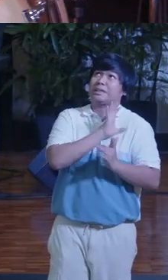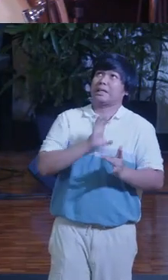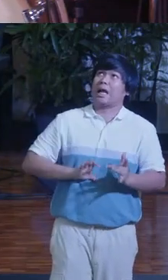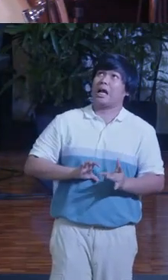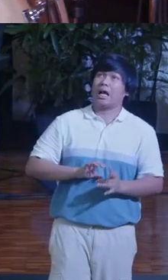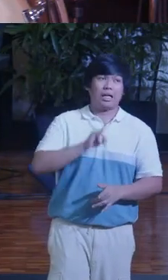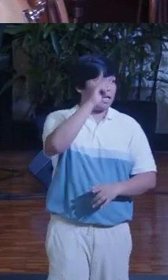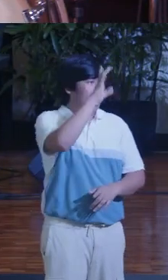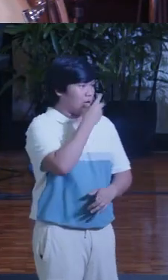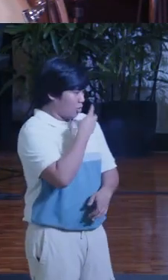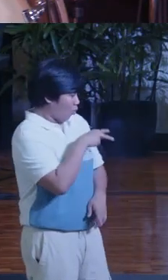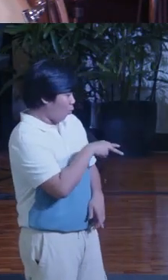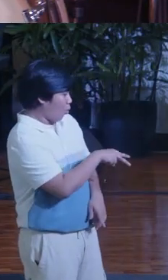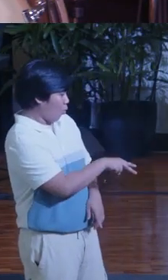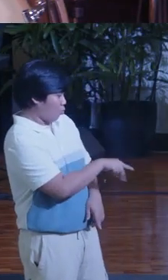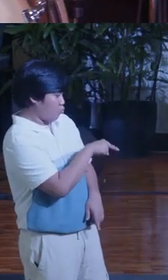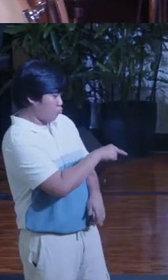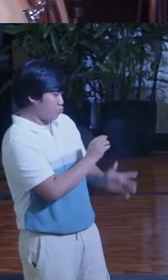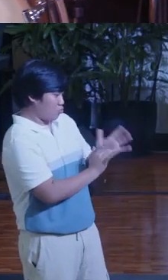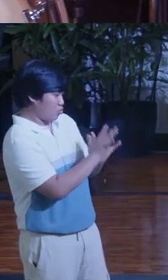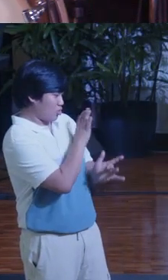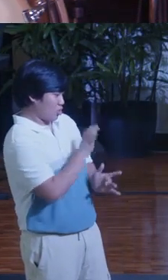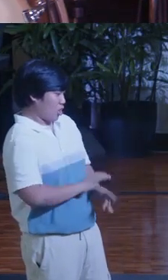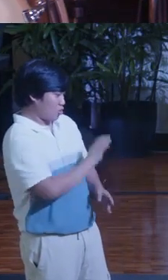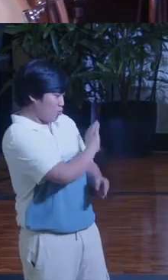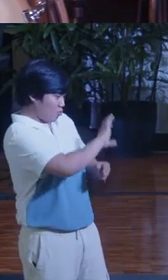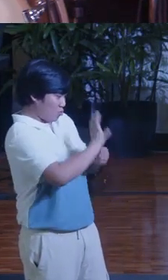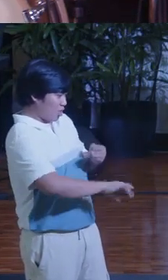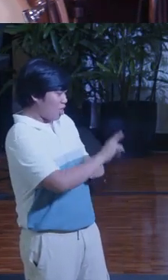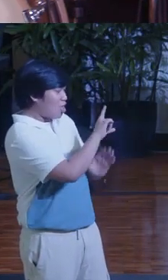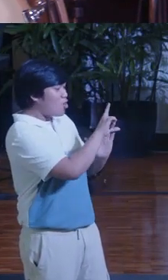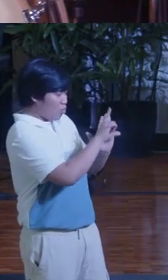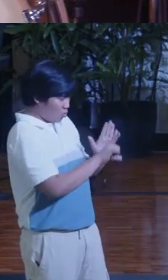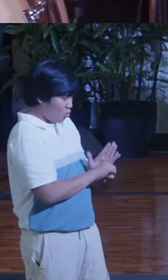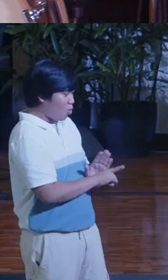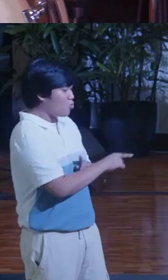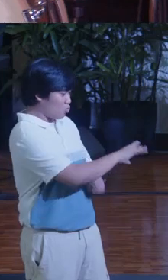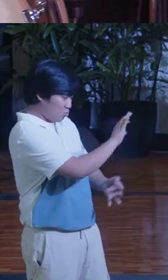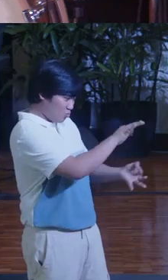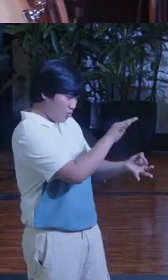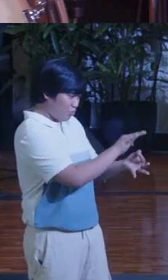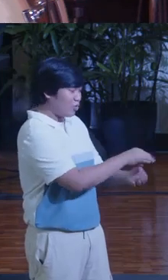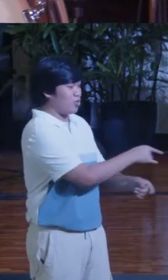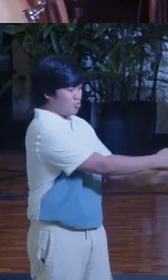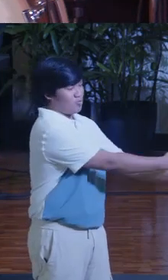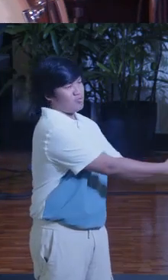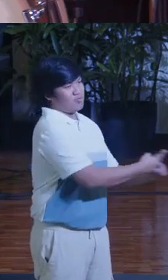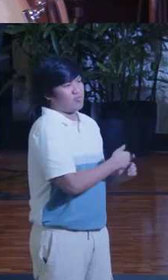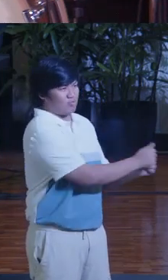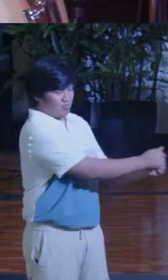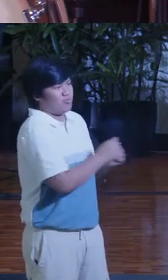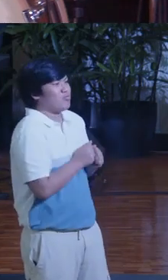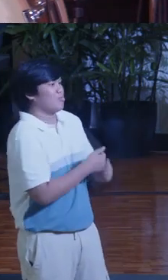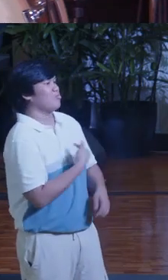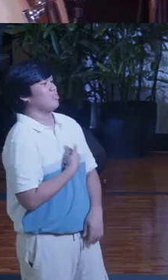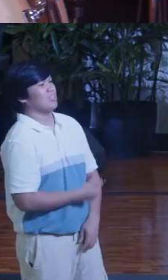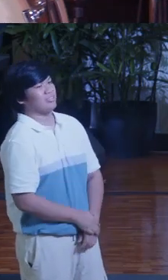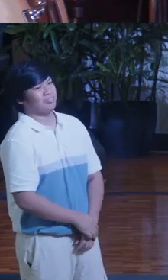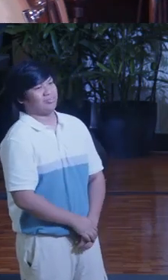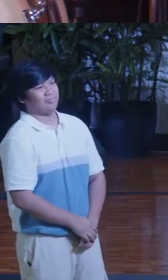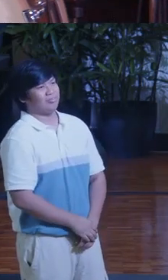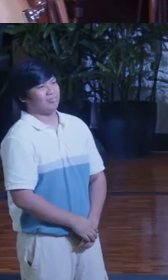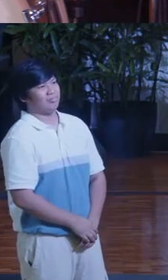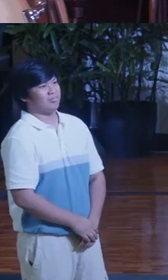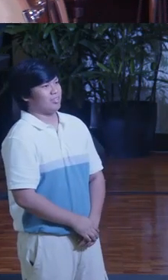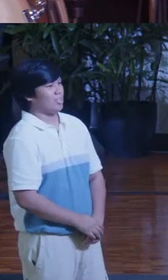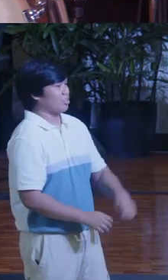John 8:31, Jesus said to the Jews who had believed in Him, if you abide in my word, you are truly my disciples, and you